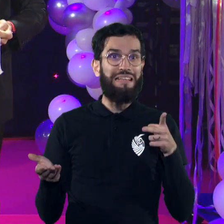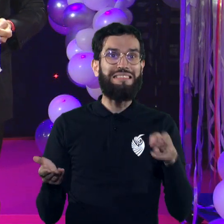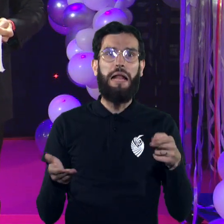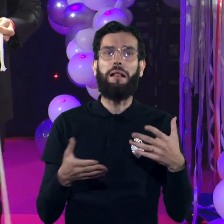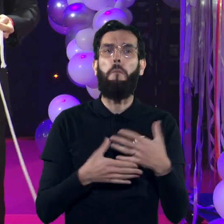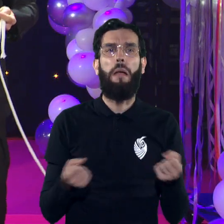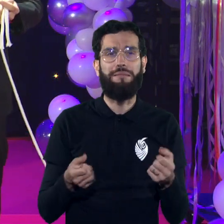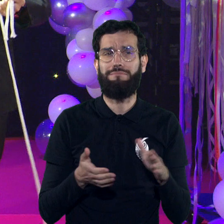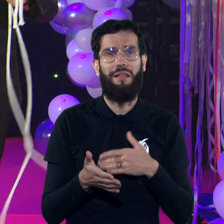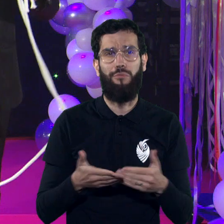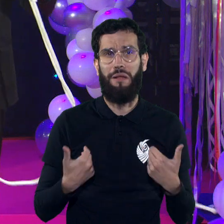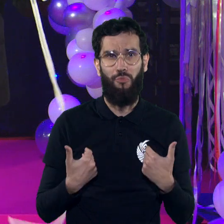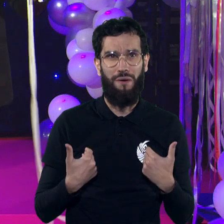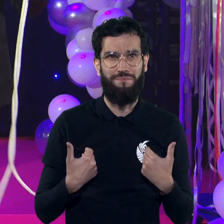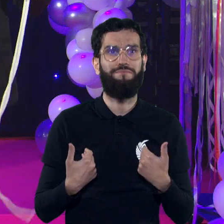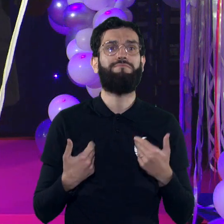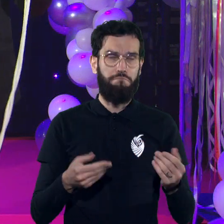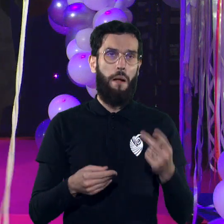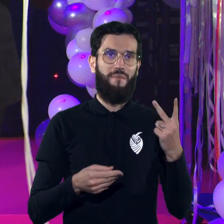strihania, máme dva špagáty.